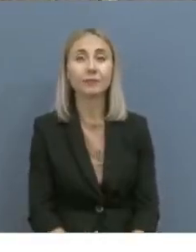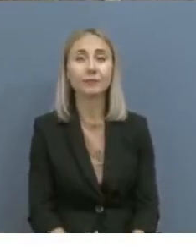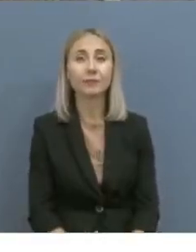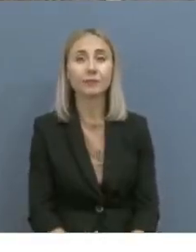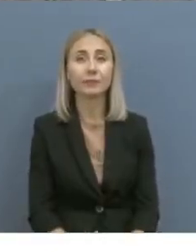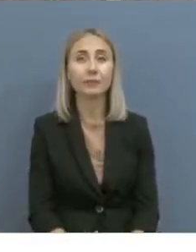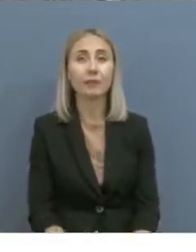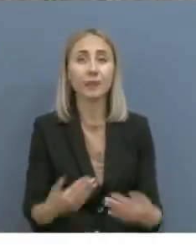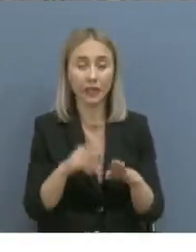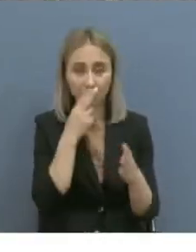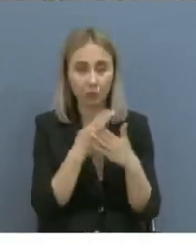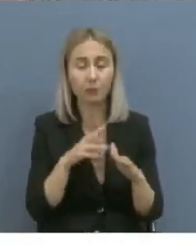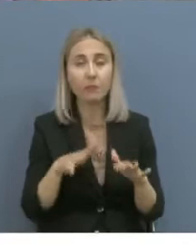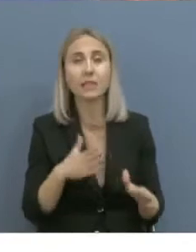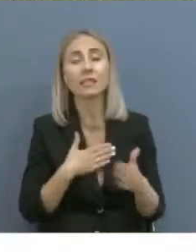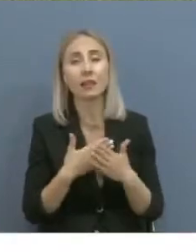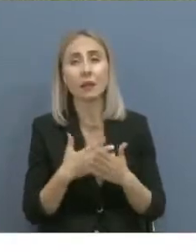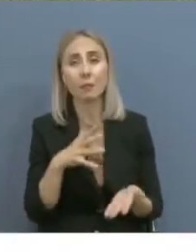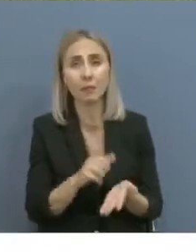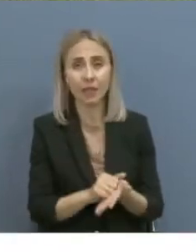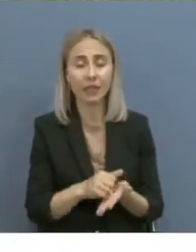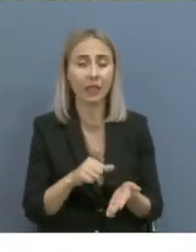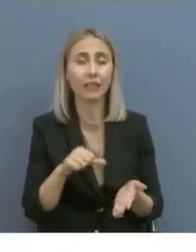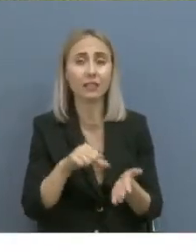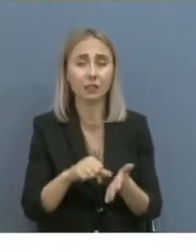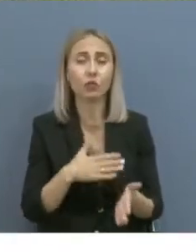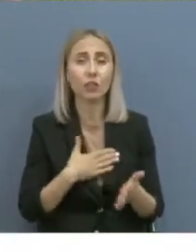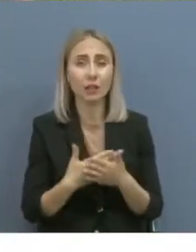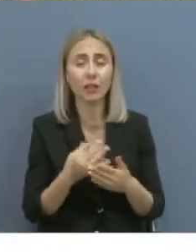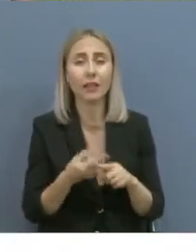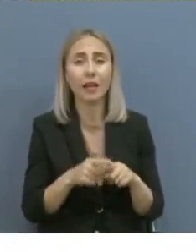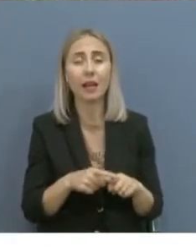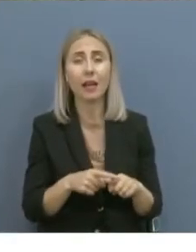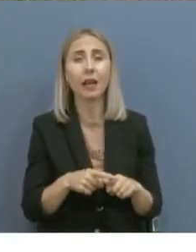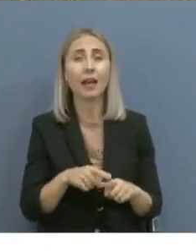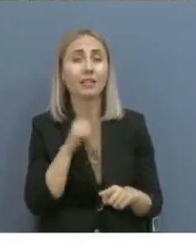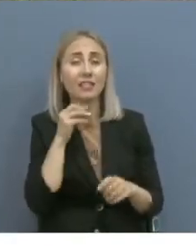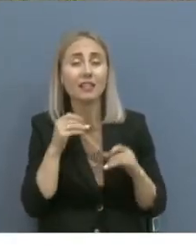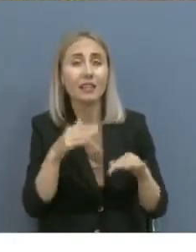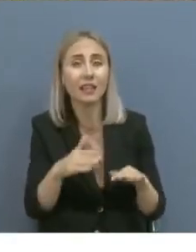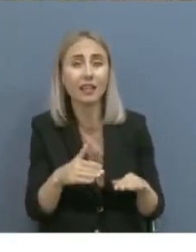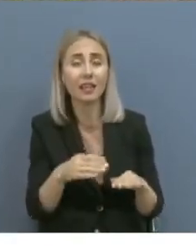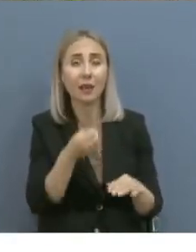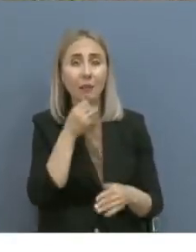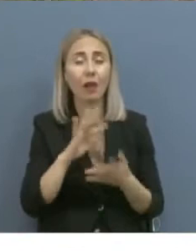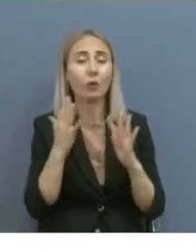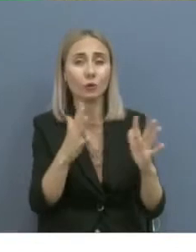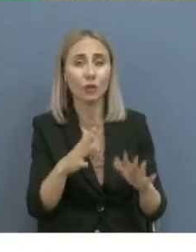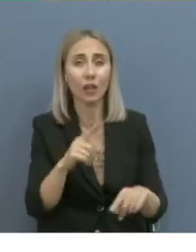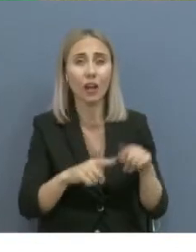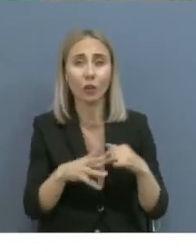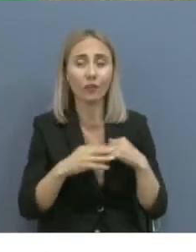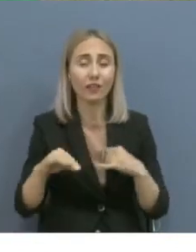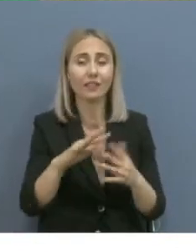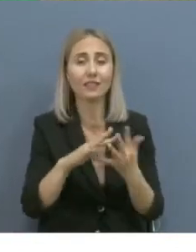Жергілікті волонтерлер туған селосының көркейіп, жасыл желекке беленуіне белсене атсалысуда. Қалымбек Мұхамешан, Дарқам Жұбаев, Алмас Садуақасов,